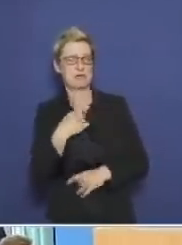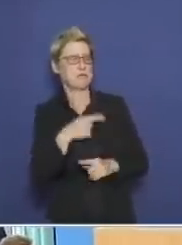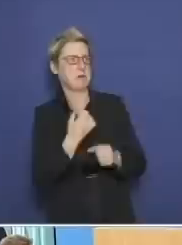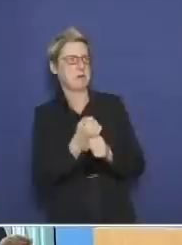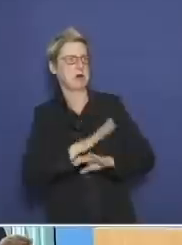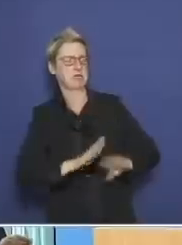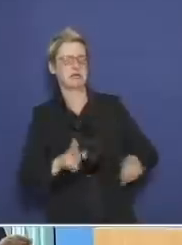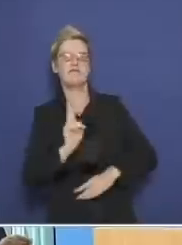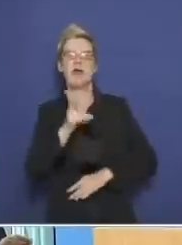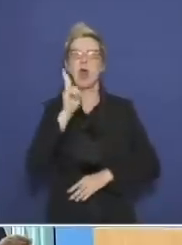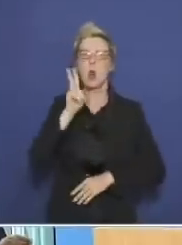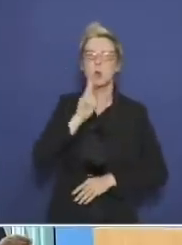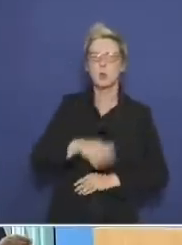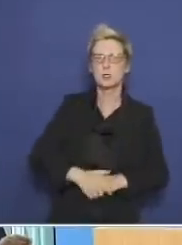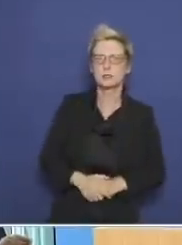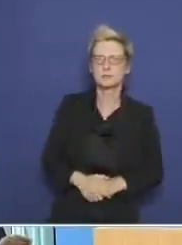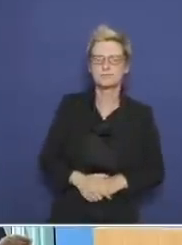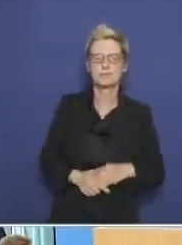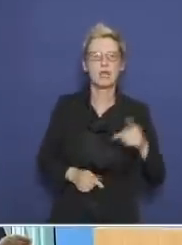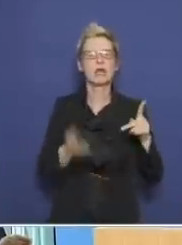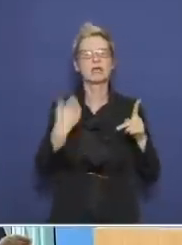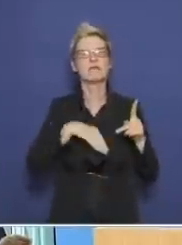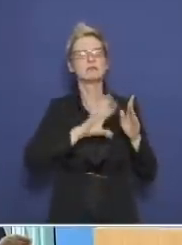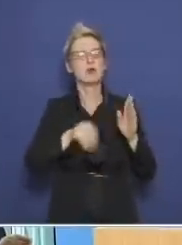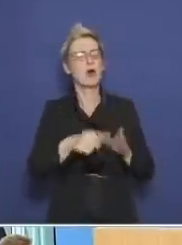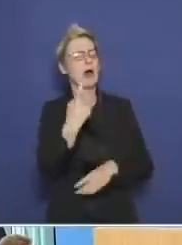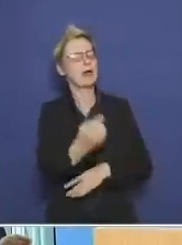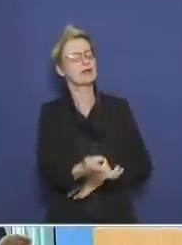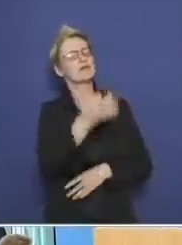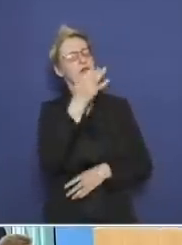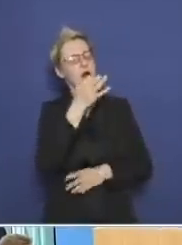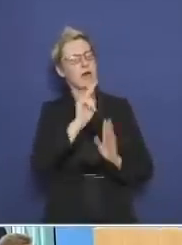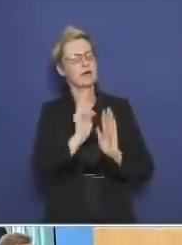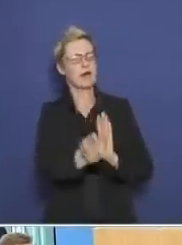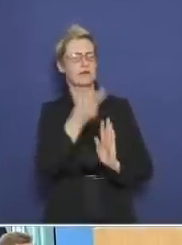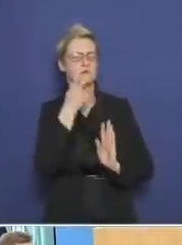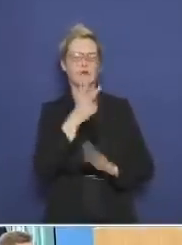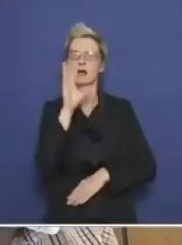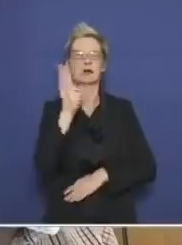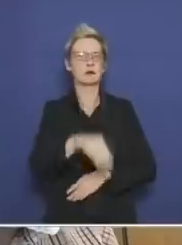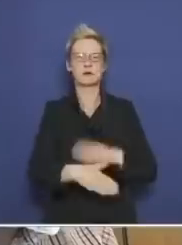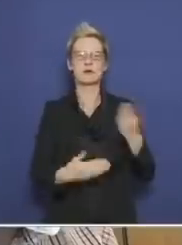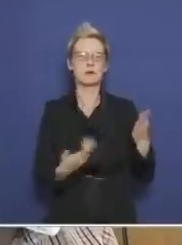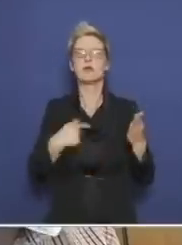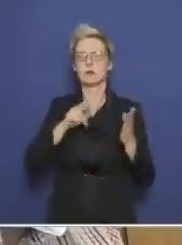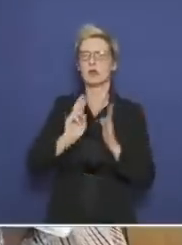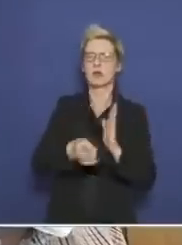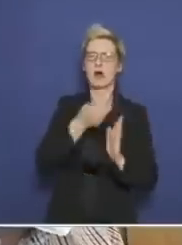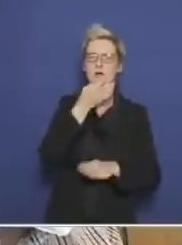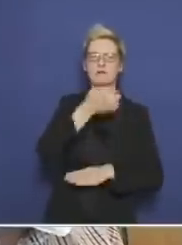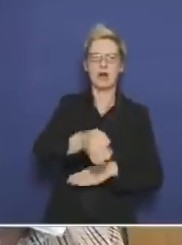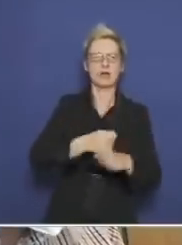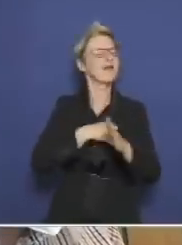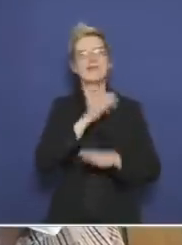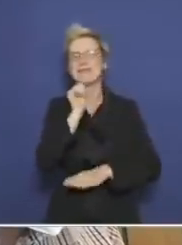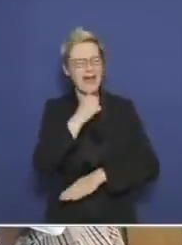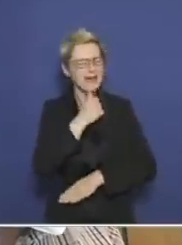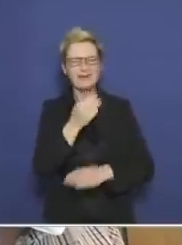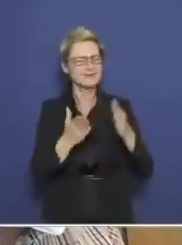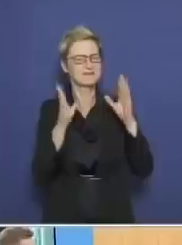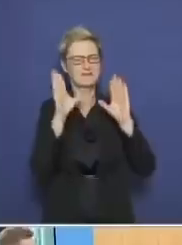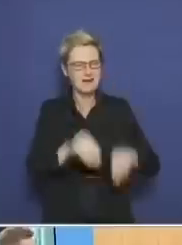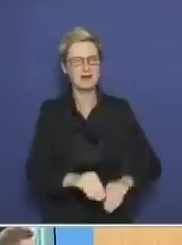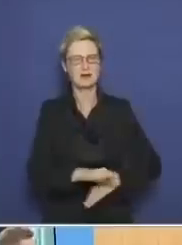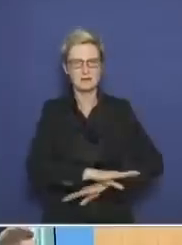statt einer Nachfrage, Sie waren in Südafrika hochintensiv. Eine Frage, eine Nachfrage, bitte, Herr Weitschuster. Statt einer Nachfrage. Nein, da darf man eine